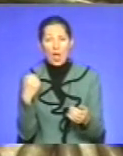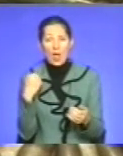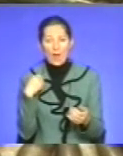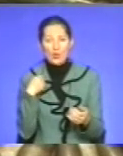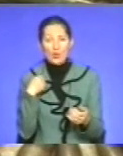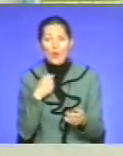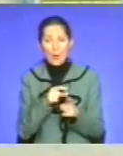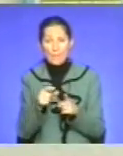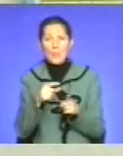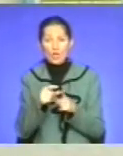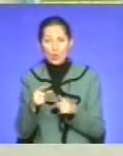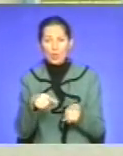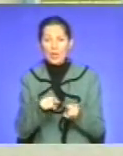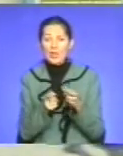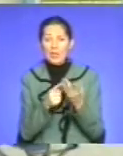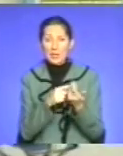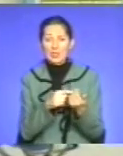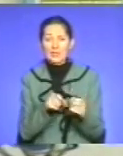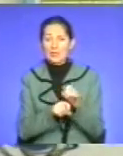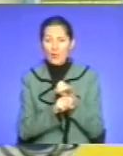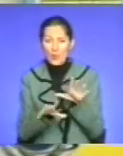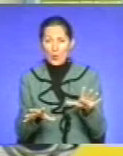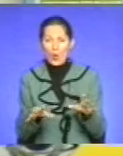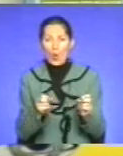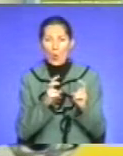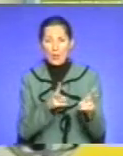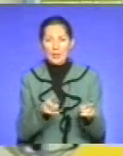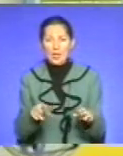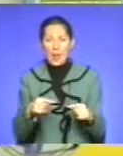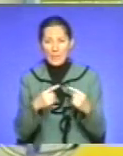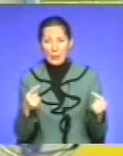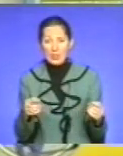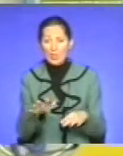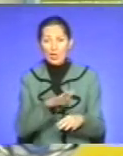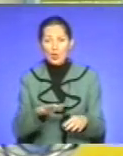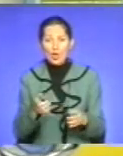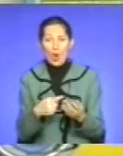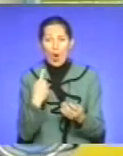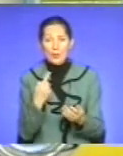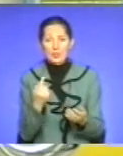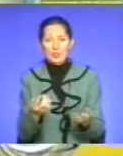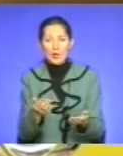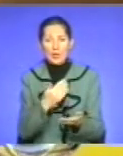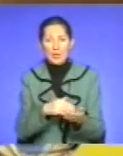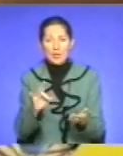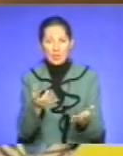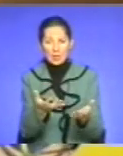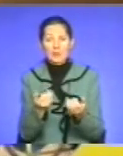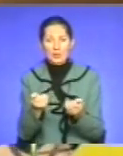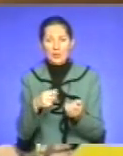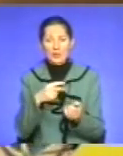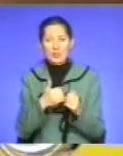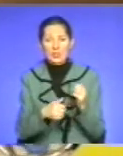Така кількість вибухонебезпечних предметів на території області останній раз вилучалася в середині 2012 року. Загалом